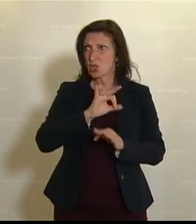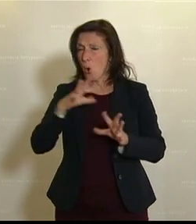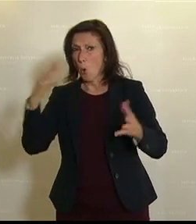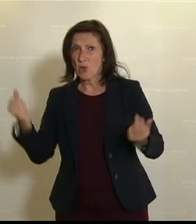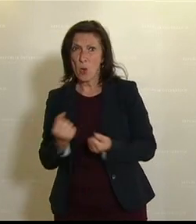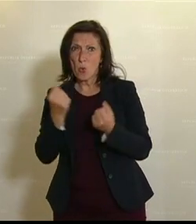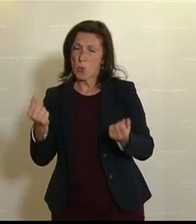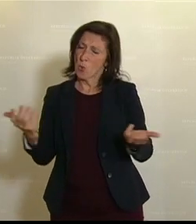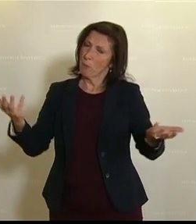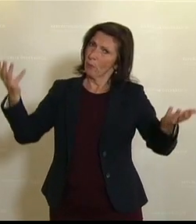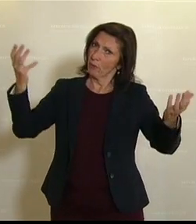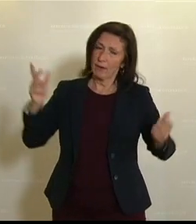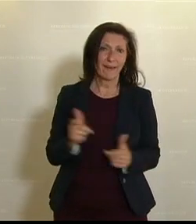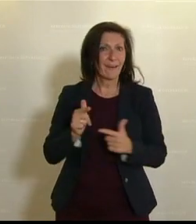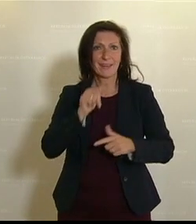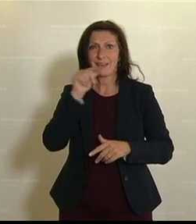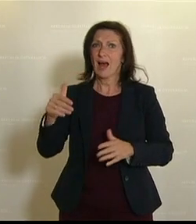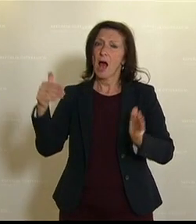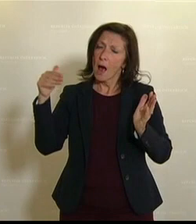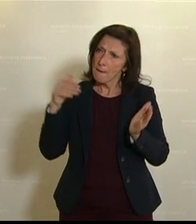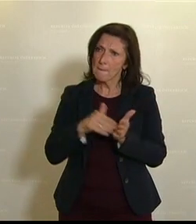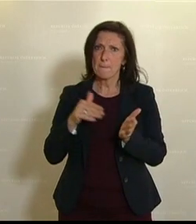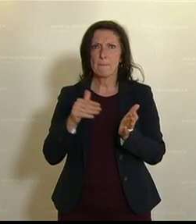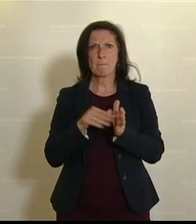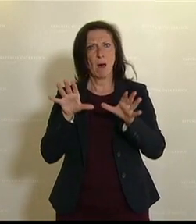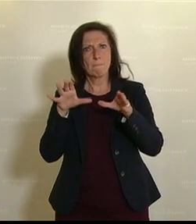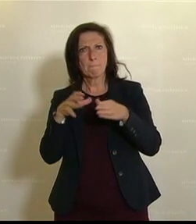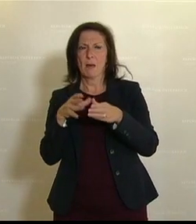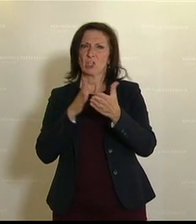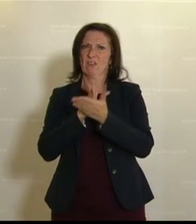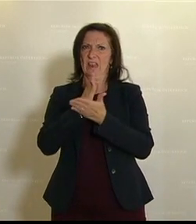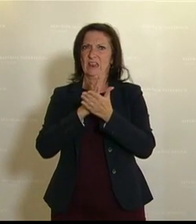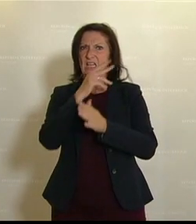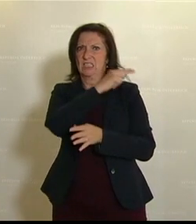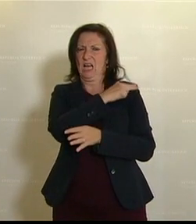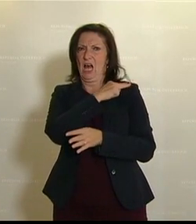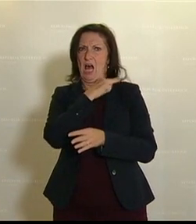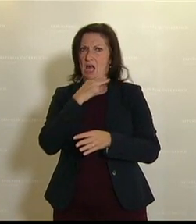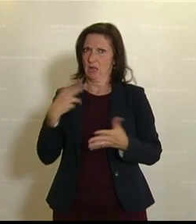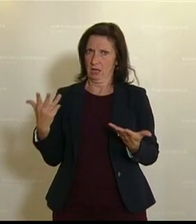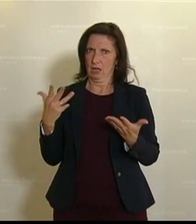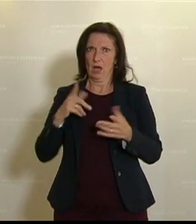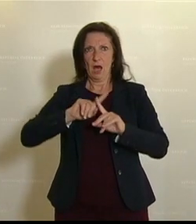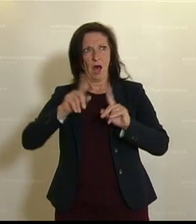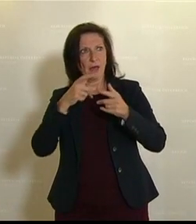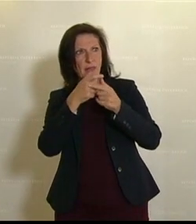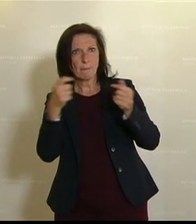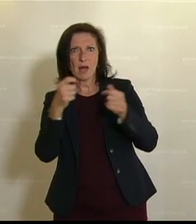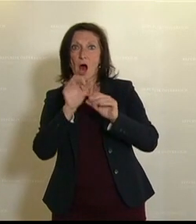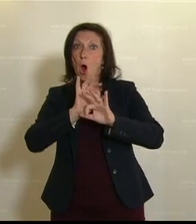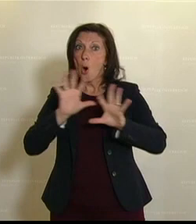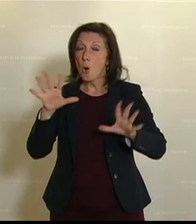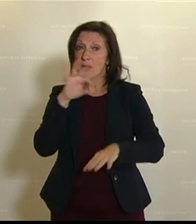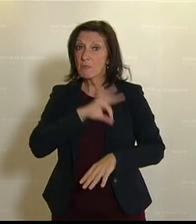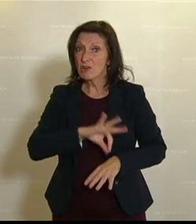die Mannschaftsdienstgrade dazu. Alle anderen Maßnahmen zur Stärkung der Miliz sind ohne verpflichtende